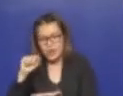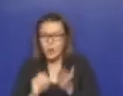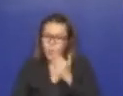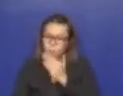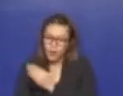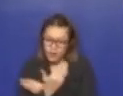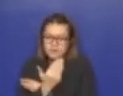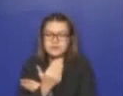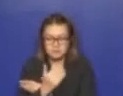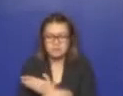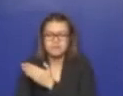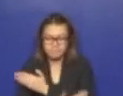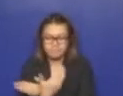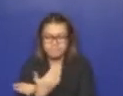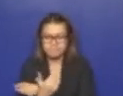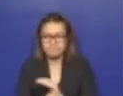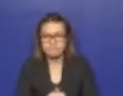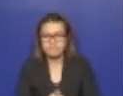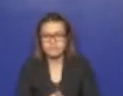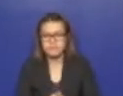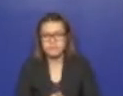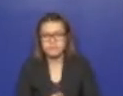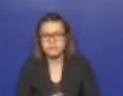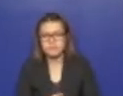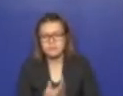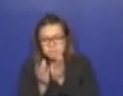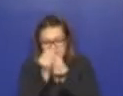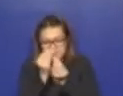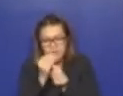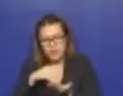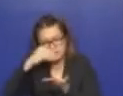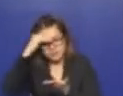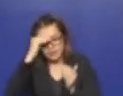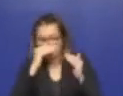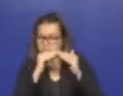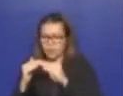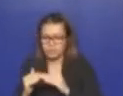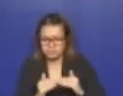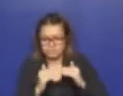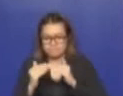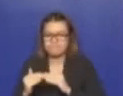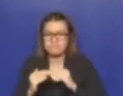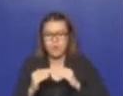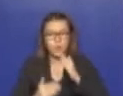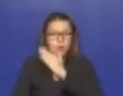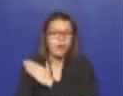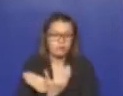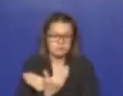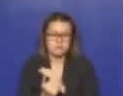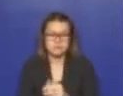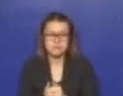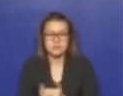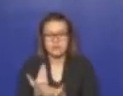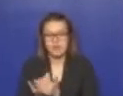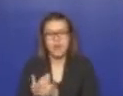าสในการเข้าถึงทางการศึกษาอย่างเท่าเทียมกันใช้ประโยชน์จากกองทุน